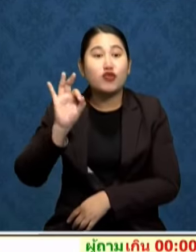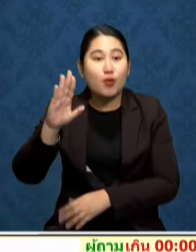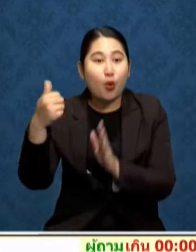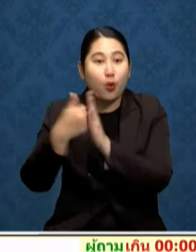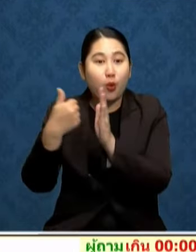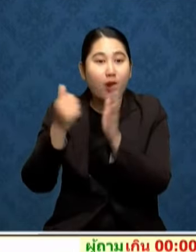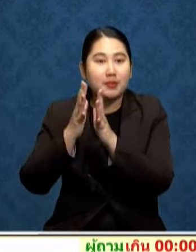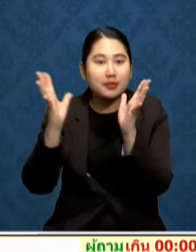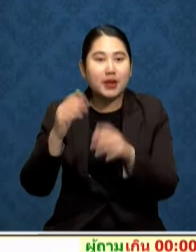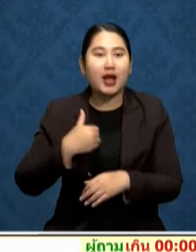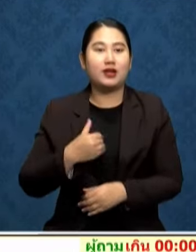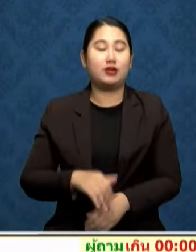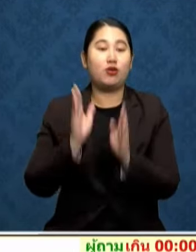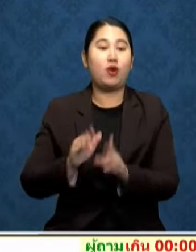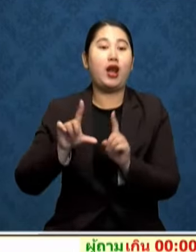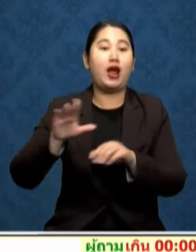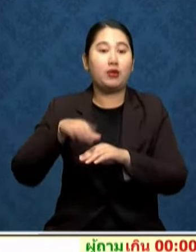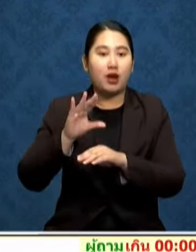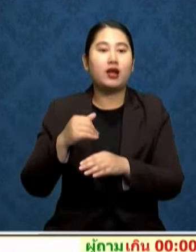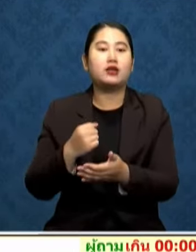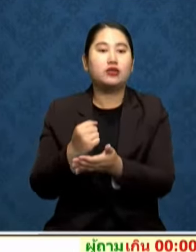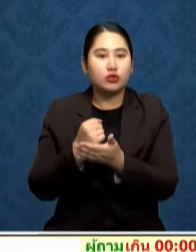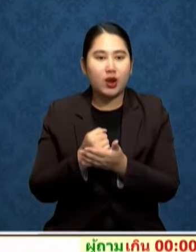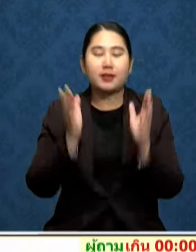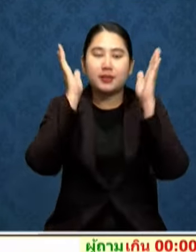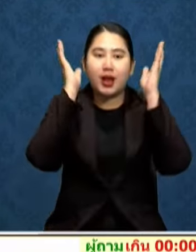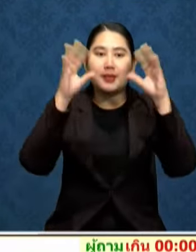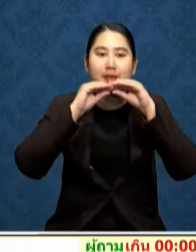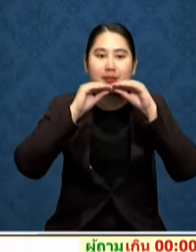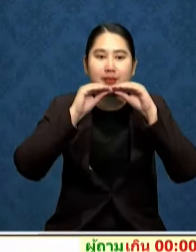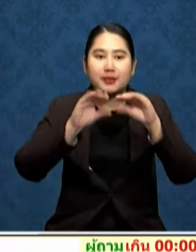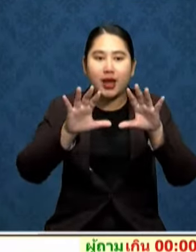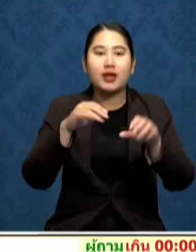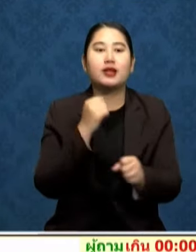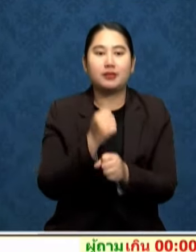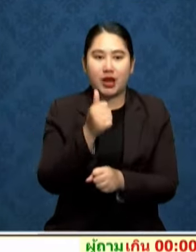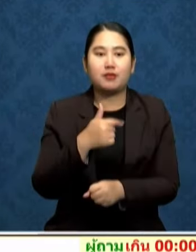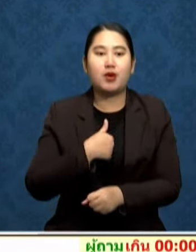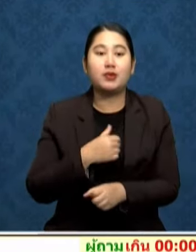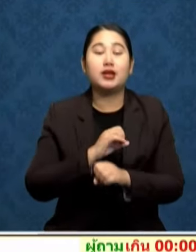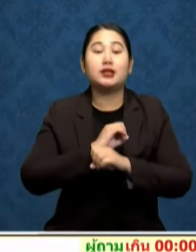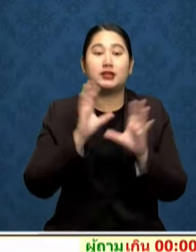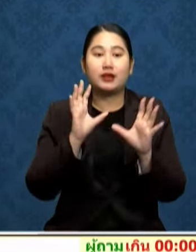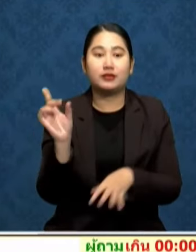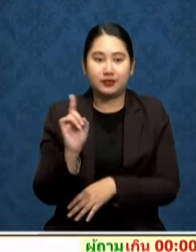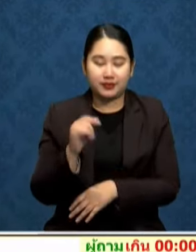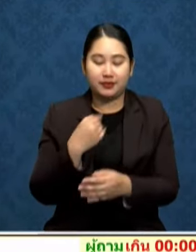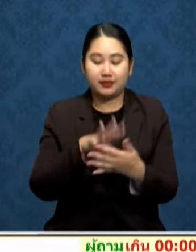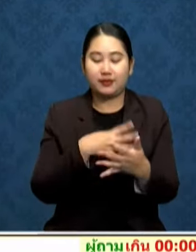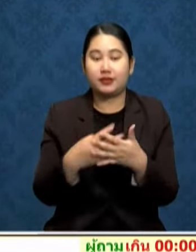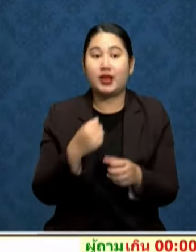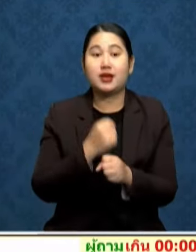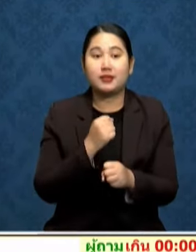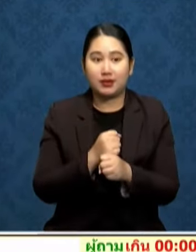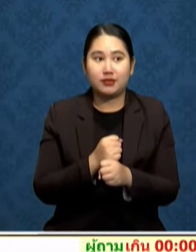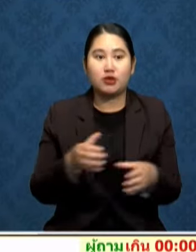มีเยอะมีผมเชื่อว่ามีเป็นล้านนะครับท่านก็สามารถเป็นอีกแรงหนึ่งในการช่วยรณรงค์ได้ผมยืนยันนะครับว่าแนวการทำงานแนว